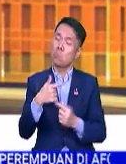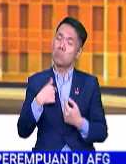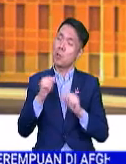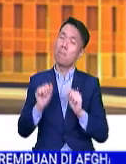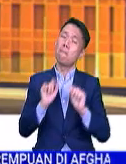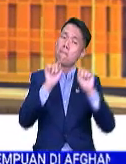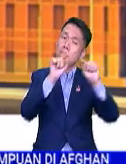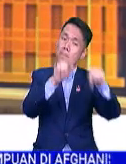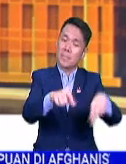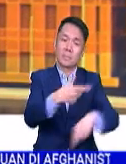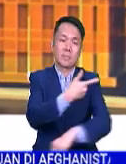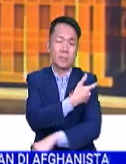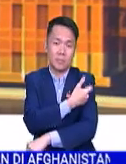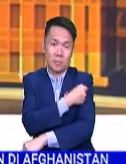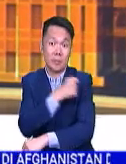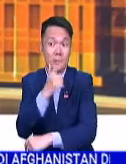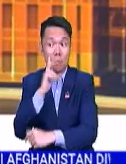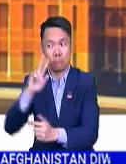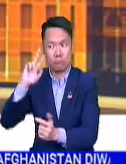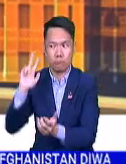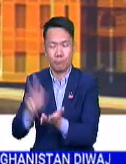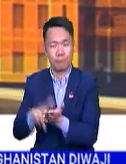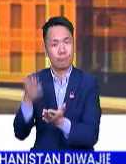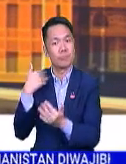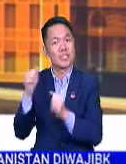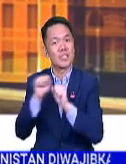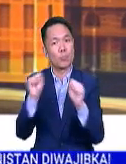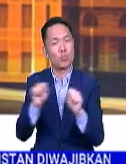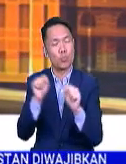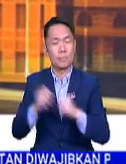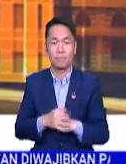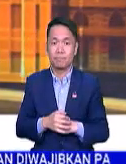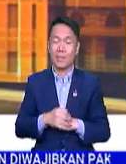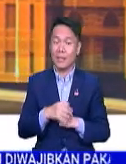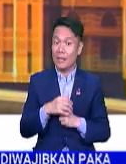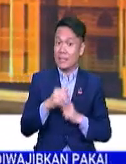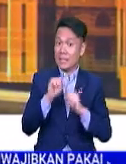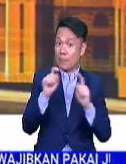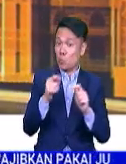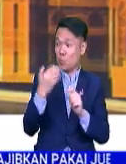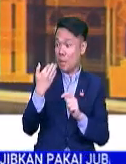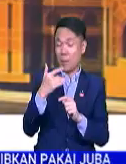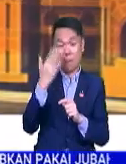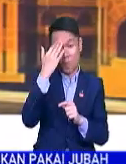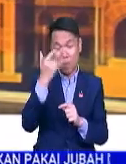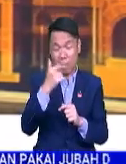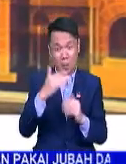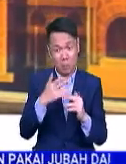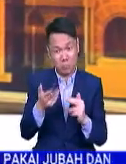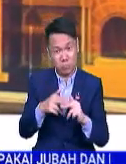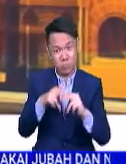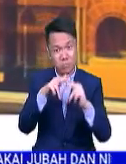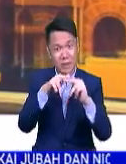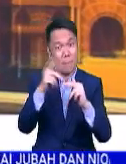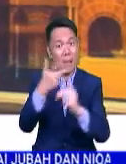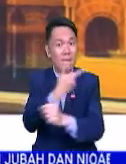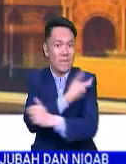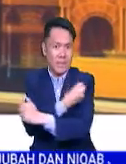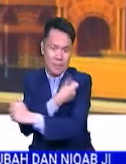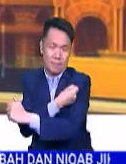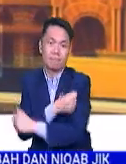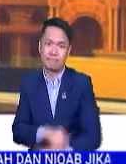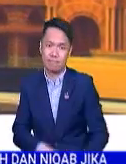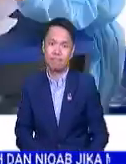walk-in diputuskan pada mesyuarat Sabtu lalu bagi membolehkan proses vaksinasi dapat ditingkatkan dengan segera.